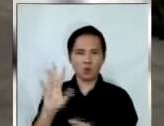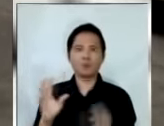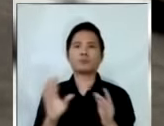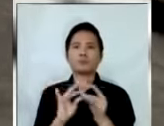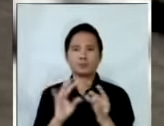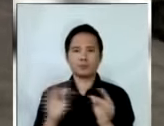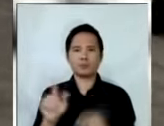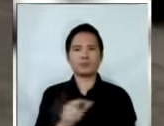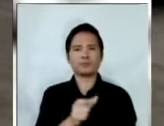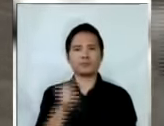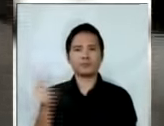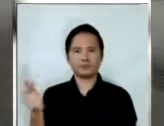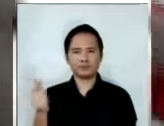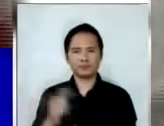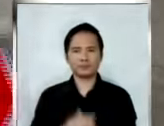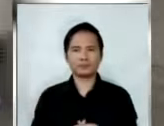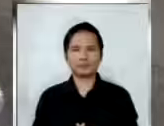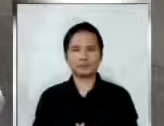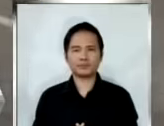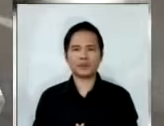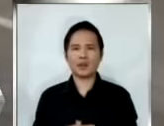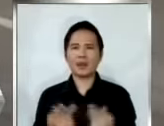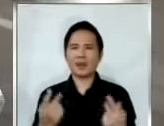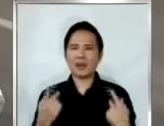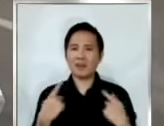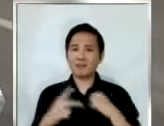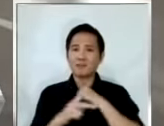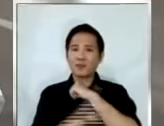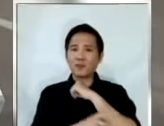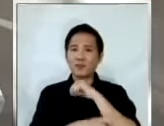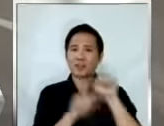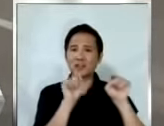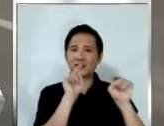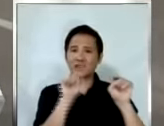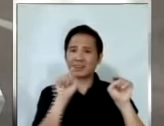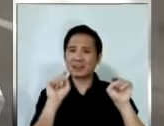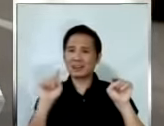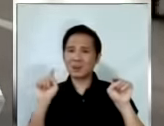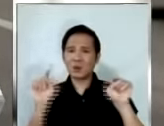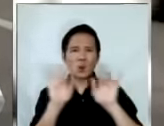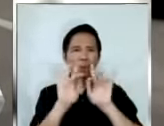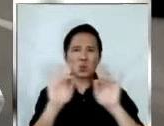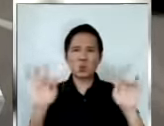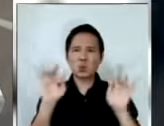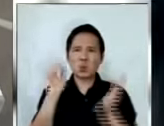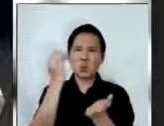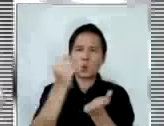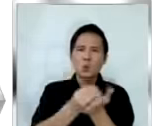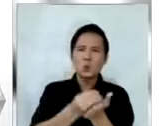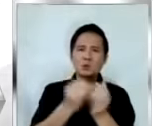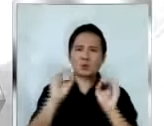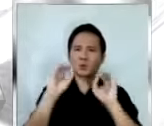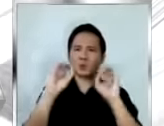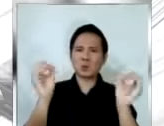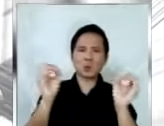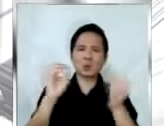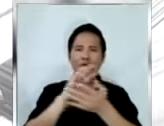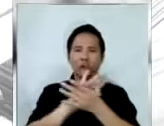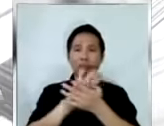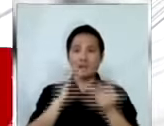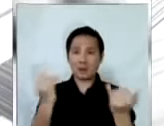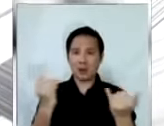May ilang probinsya noon na walang COVID-19 na nagkaroon bigla ng mga kaso ng sakit tulad halimbawa sa Eastern Visayas. Ang